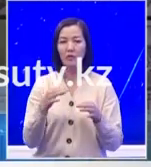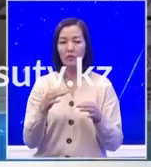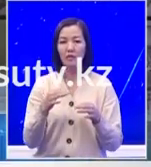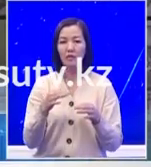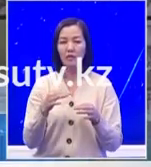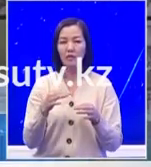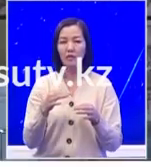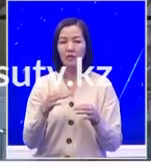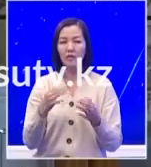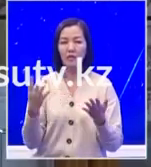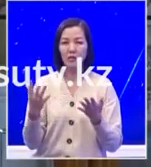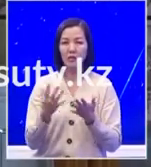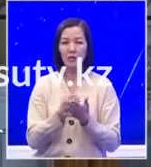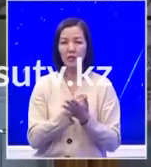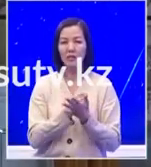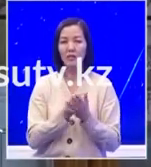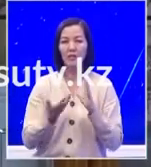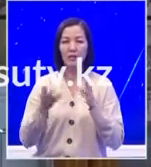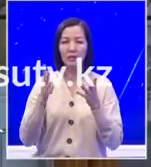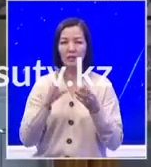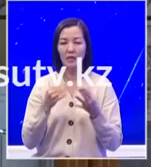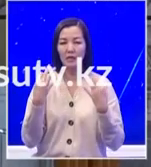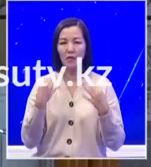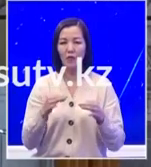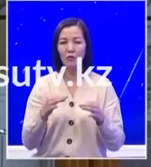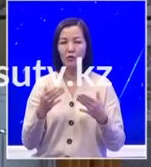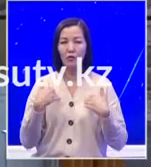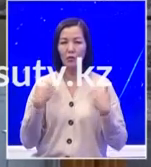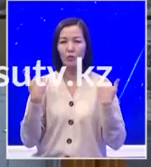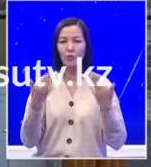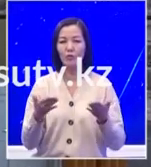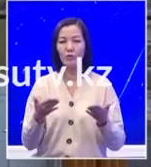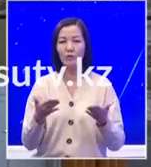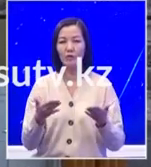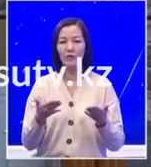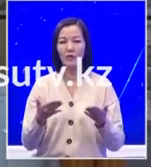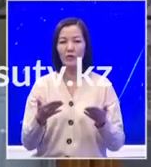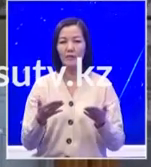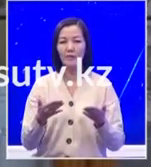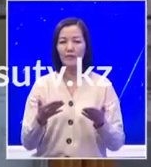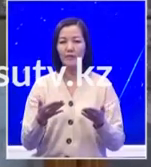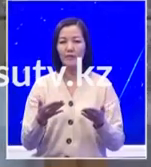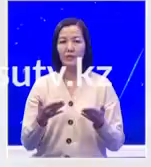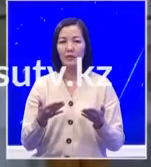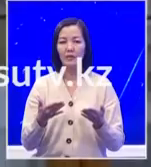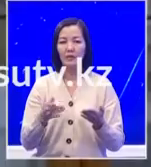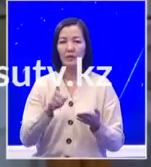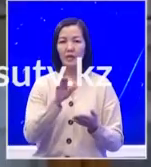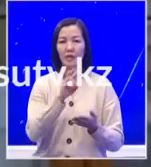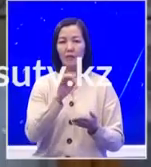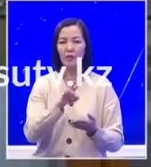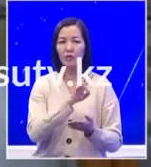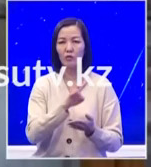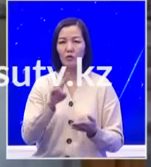әкелген жемісі деп ойлаймын. Тәуелсіздік құтты болсын. Тәуелсіздікке келе Елбасымыздың арқасында еліміз